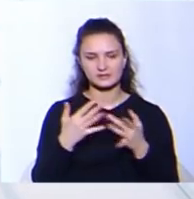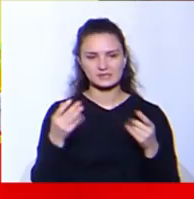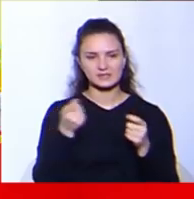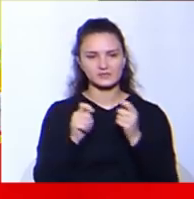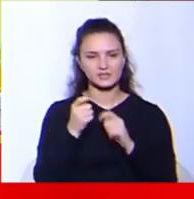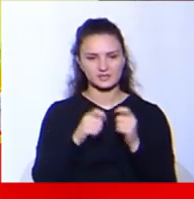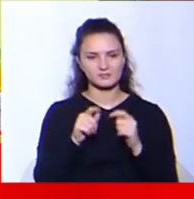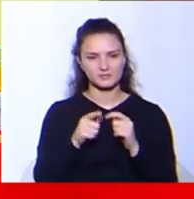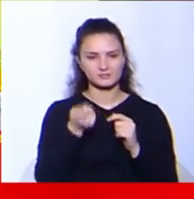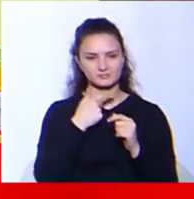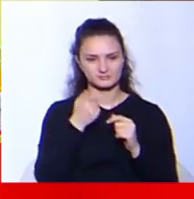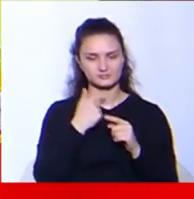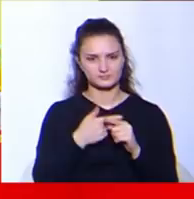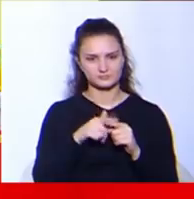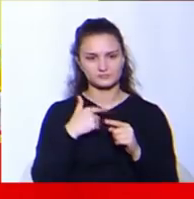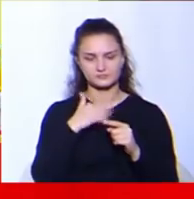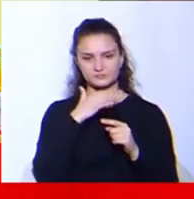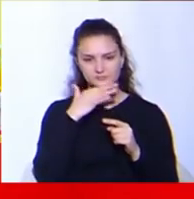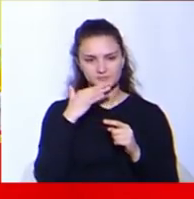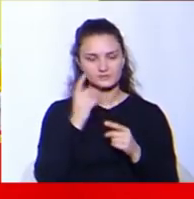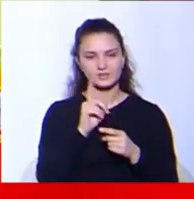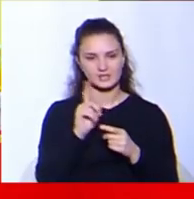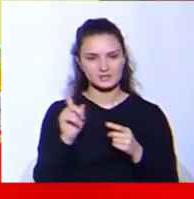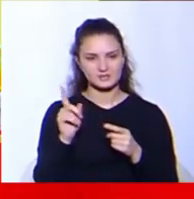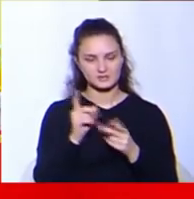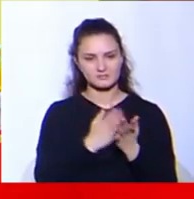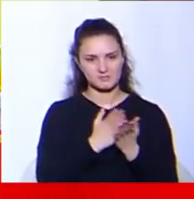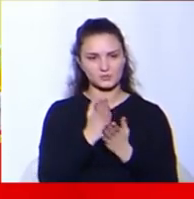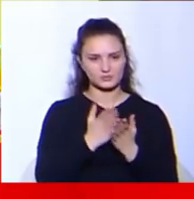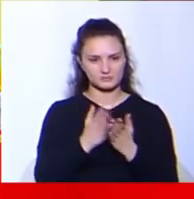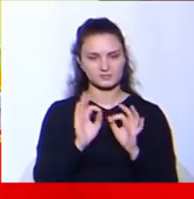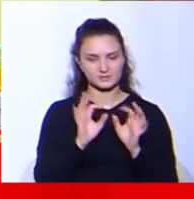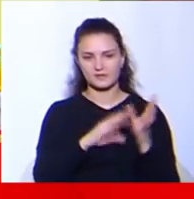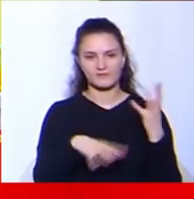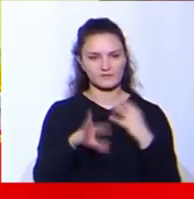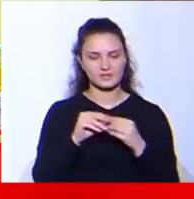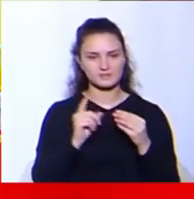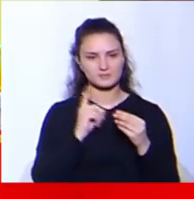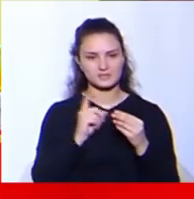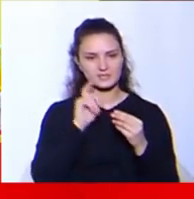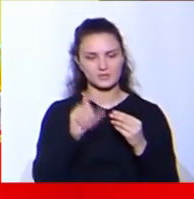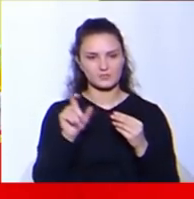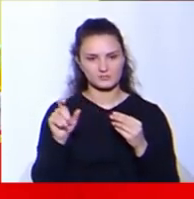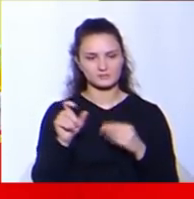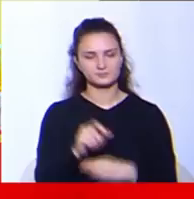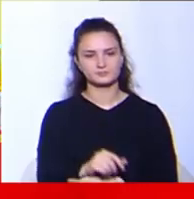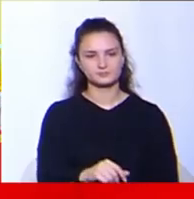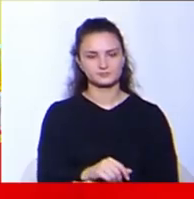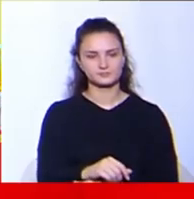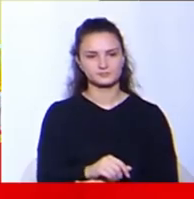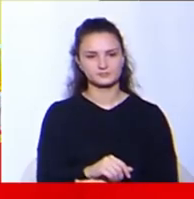ჩვენ ძალიან ბევრ მიმართულებას ვეხებით ხოლმე და ყველა დარგი ყველა სპეციალობა ხას უსვამს